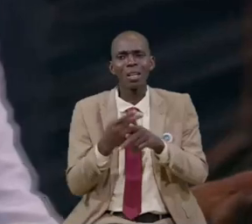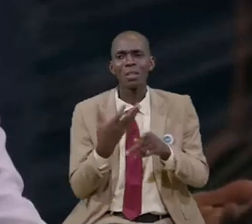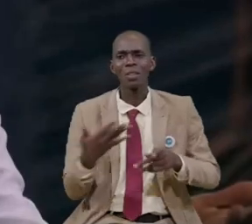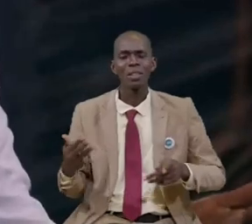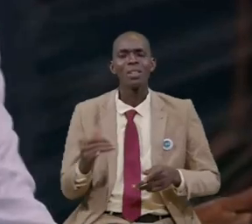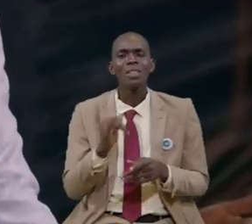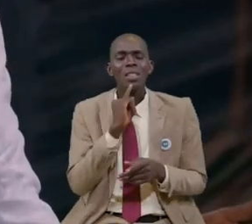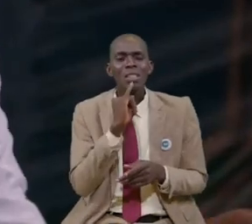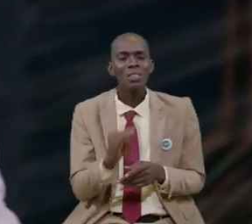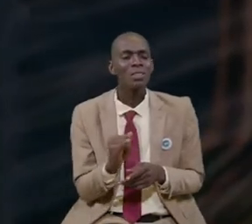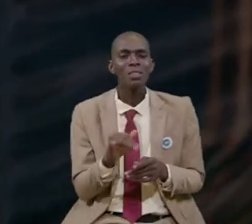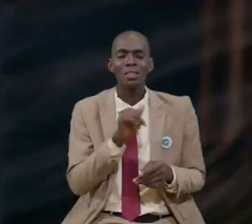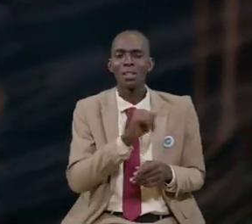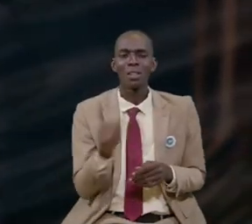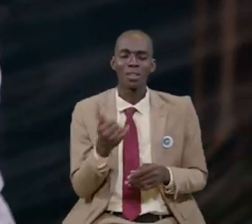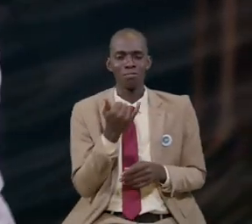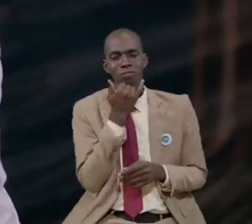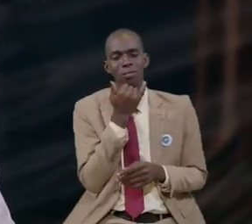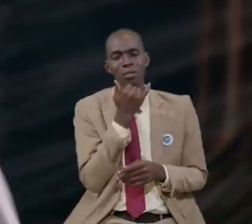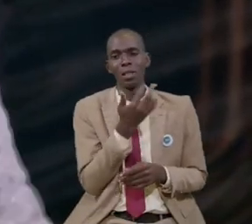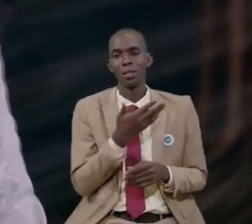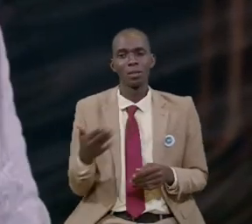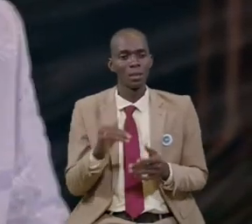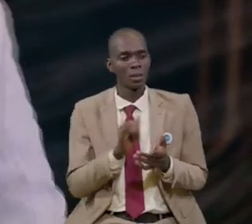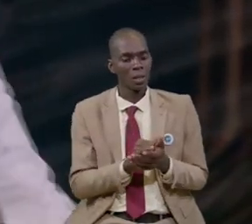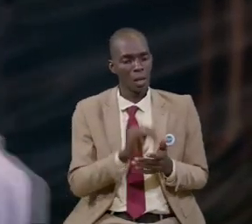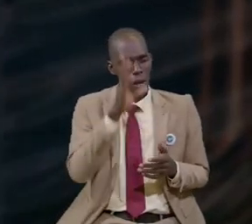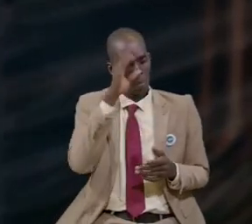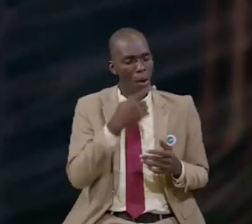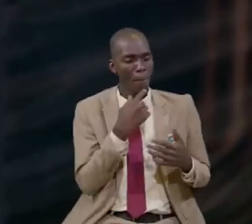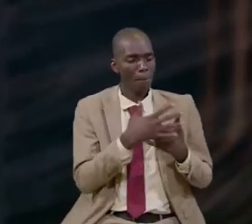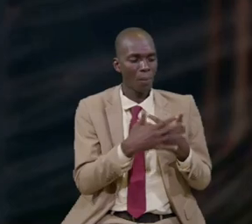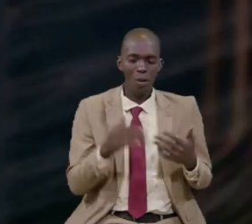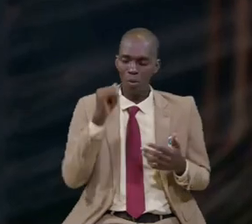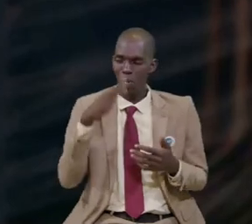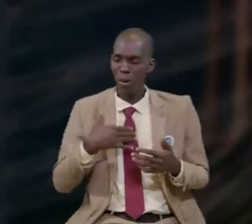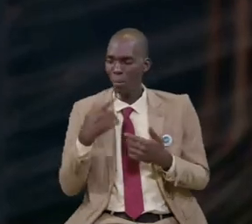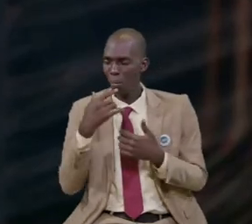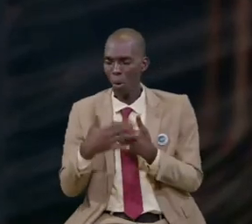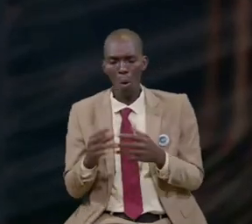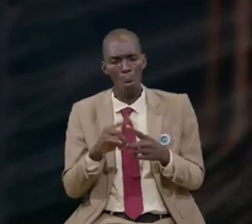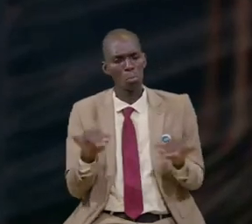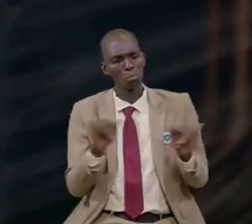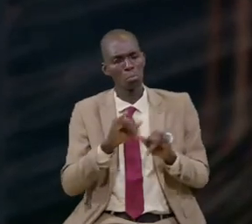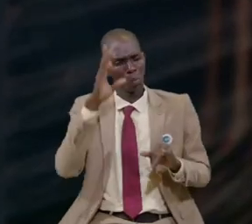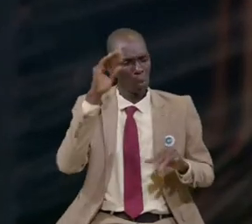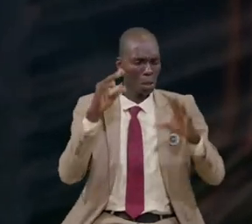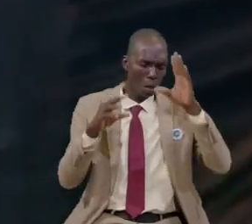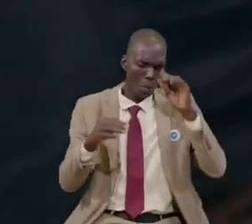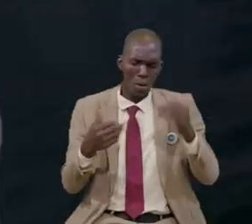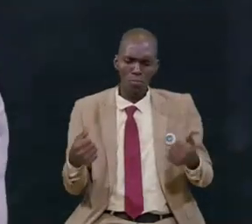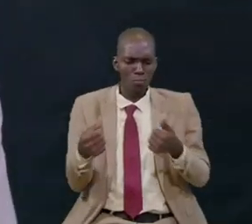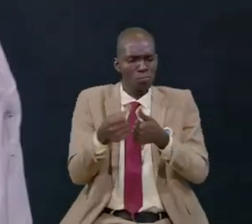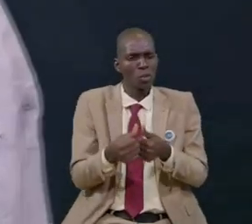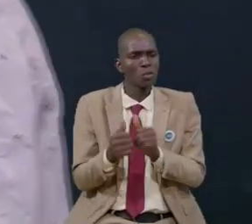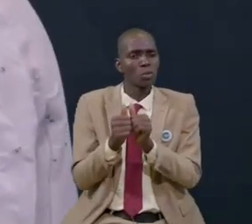vous avez fait un pacte et alors vous avez fait alliance avec le diable. Alors on fait sortir le sang de celui-ci,